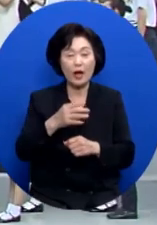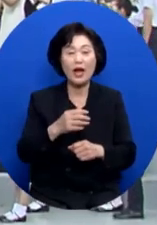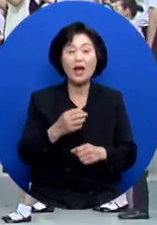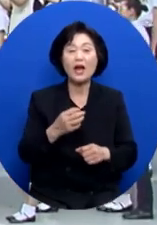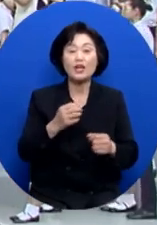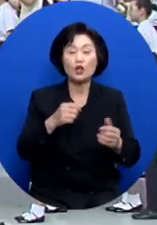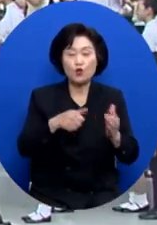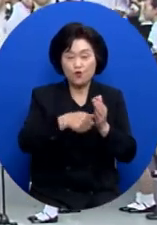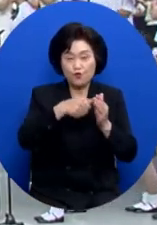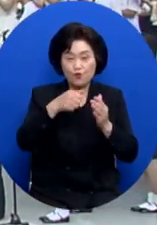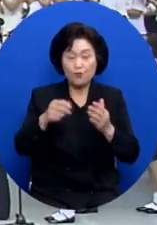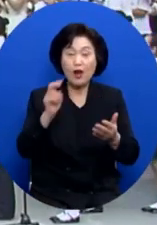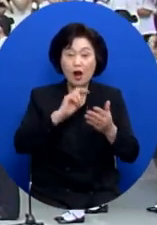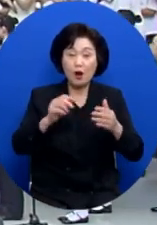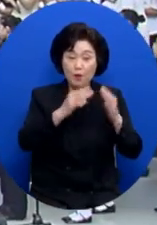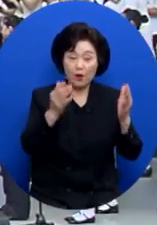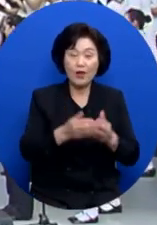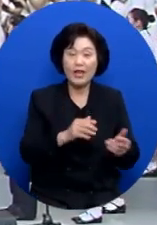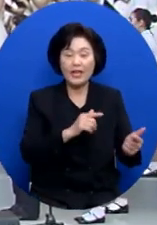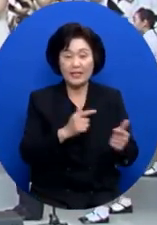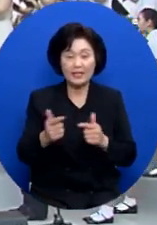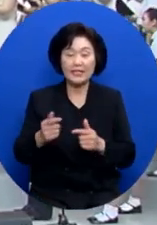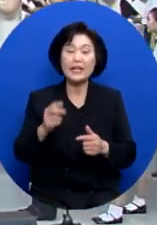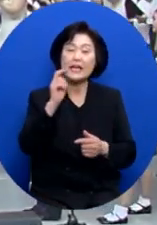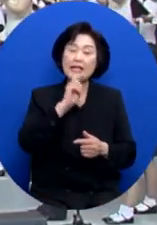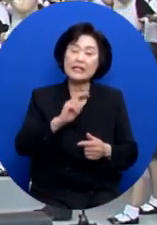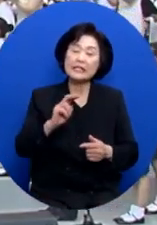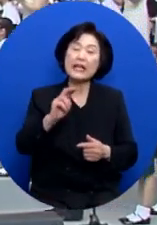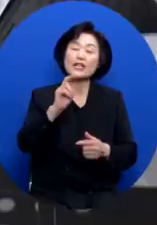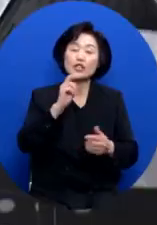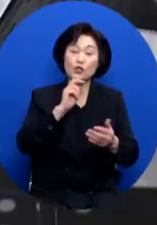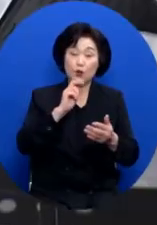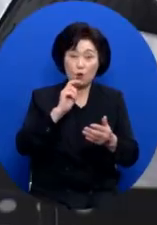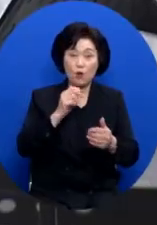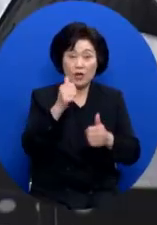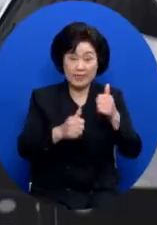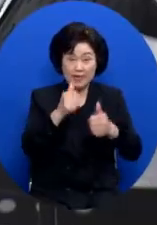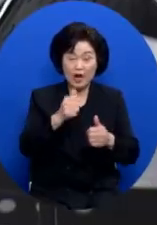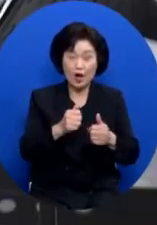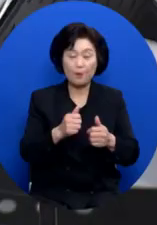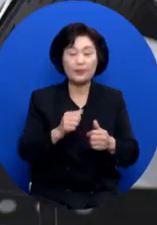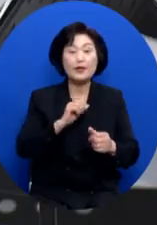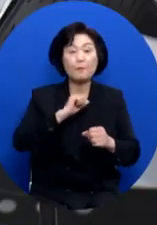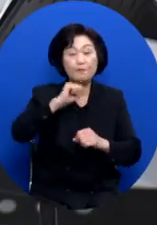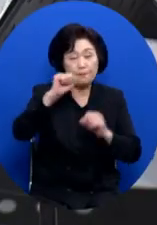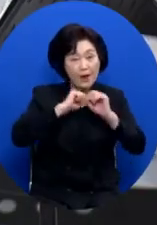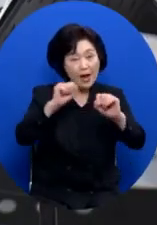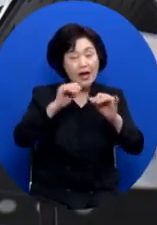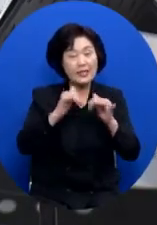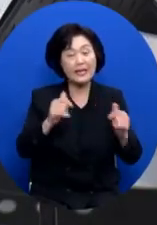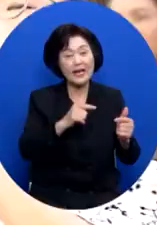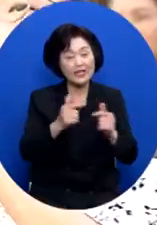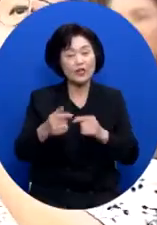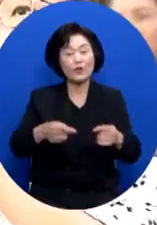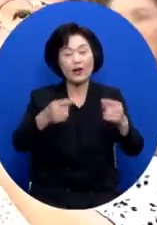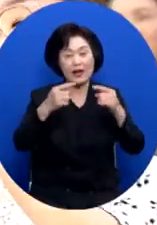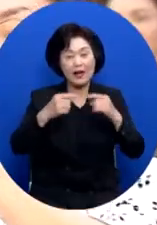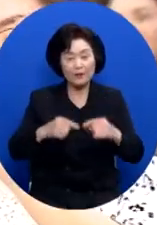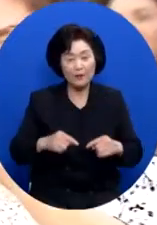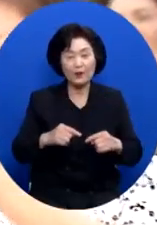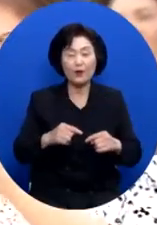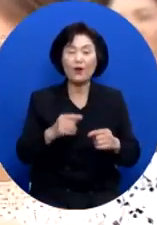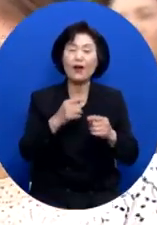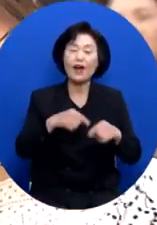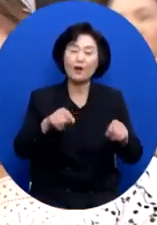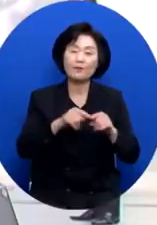코랄 소사이어티, 제2회 찬송가 경연대회 우승자인 성악가 정철준 등이 참여해 다채로운 공연을 선보일